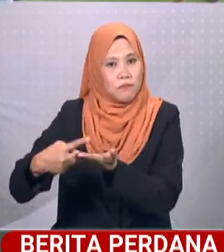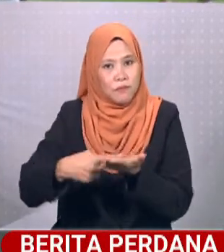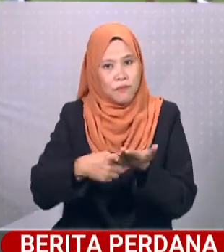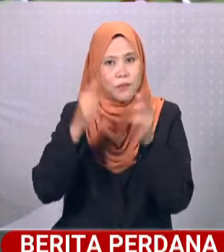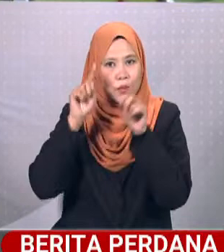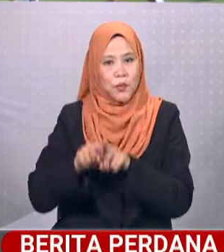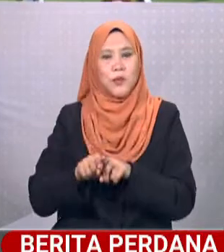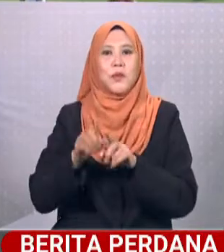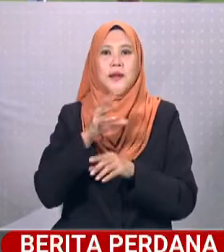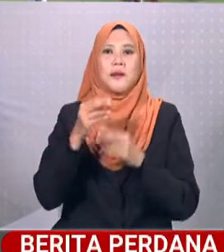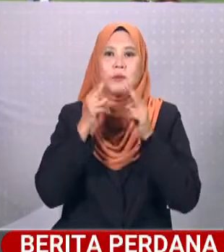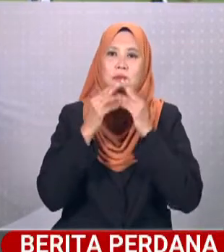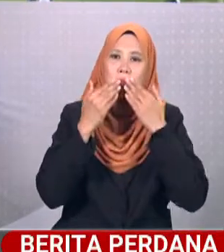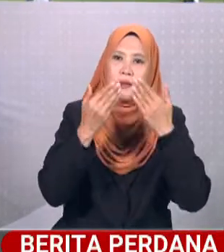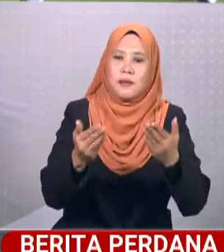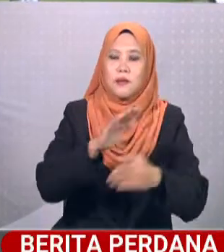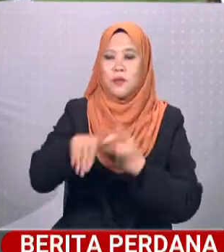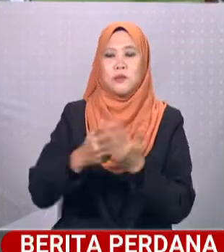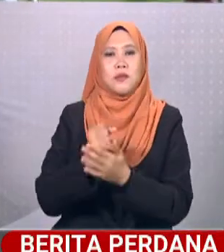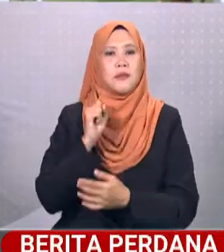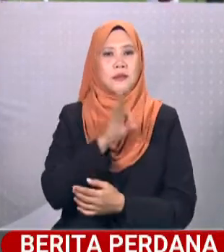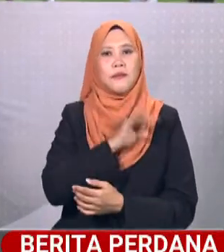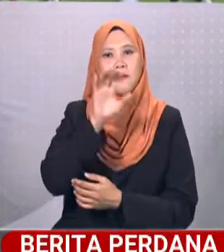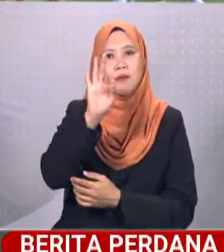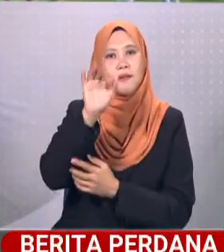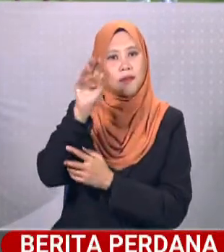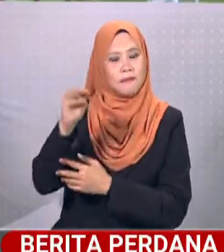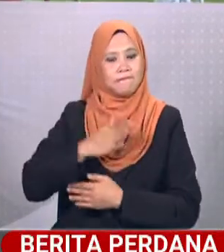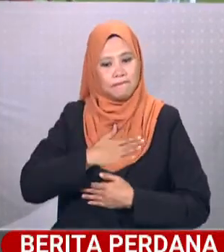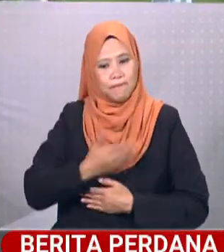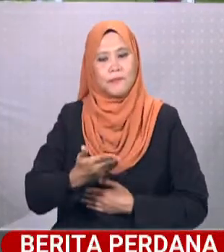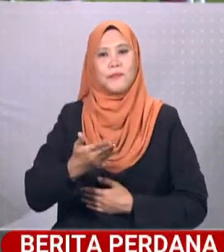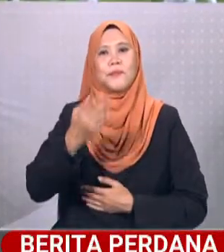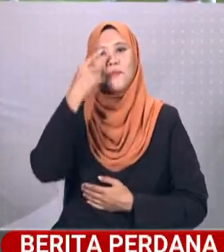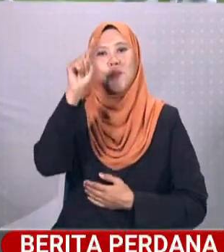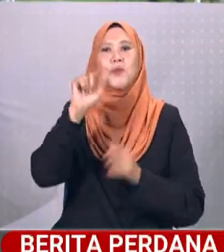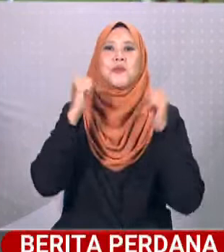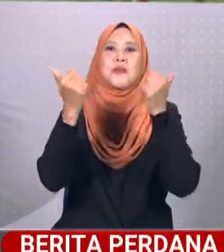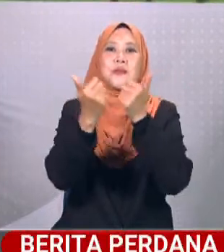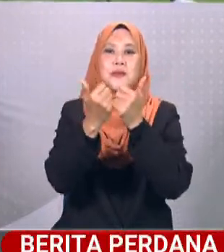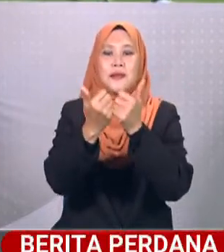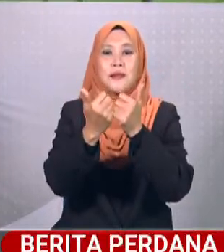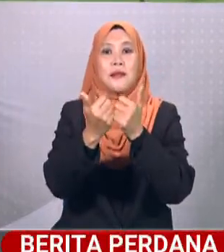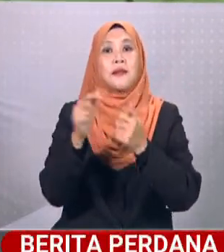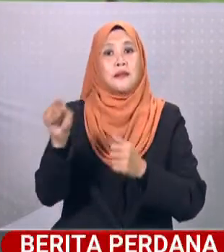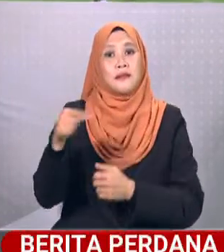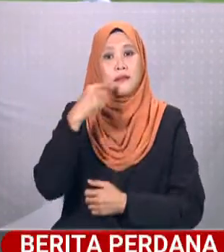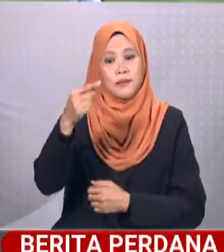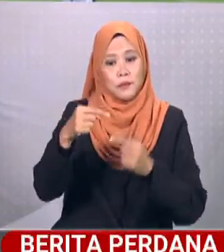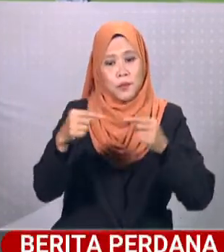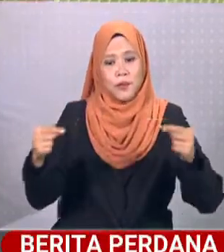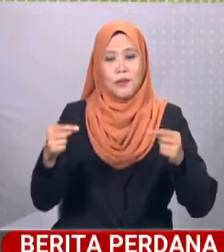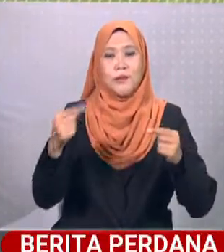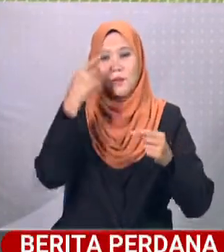dan turut berterima kasih kepada semua tenaga kerja FAM atas komitmen mereka terhadap persatuan. Tambah beliau, keputusan itu